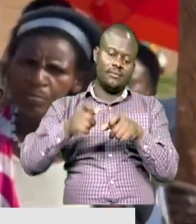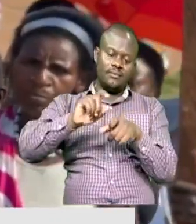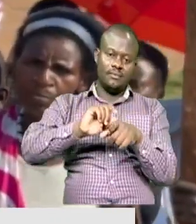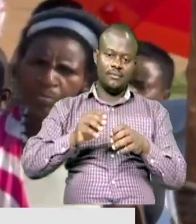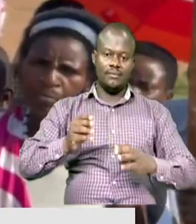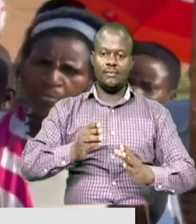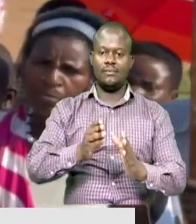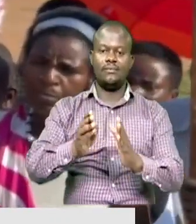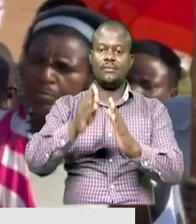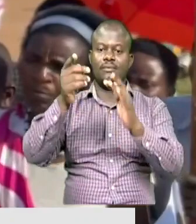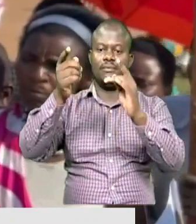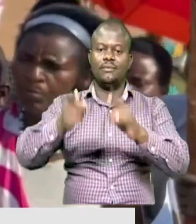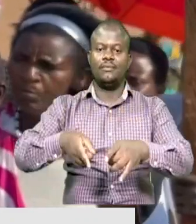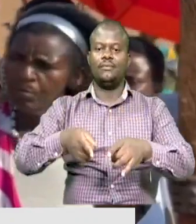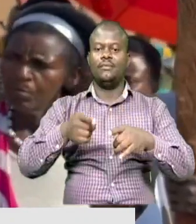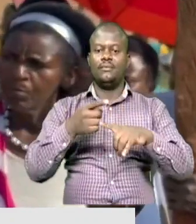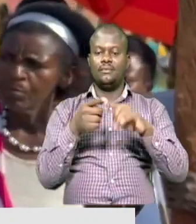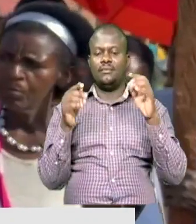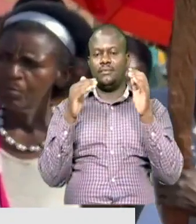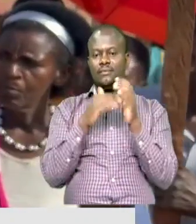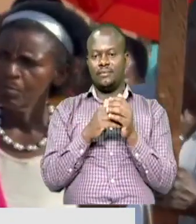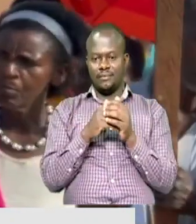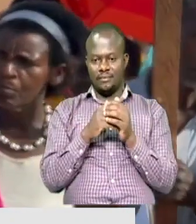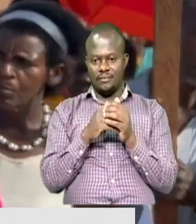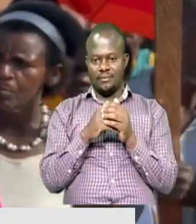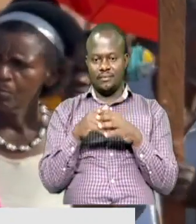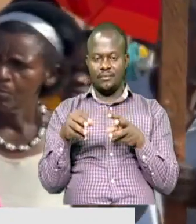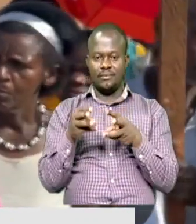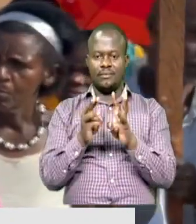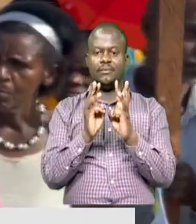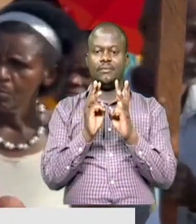imihanda ikahagera, ndetse ku buryo